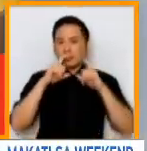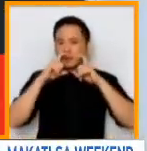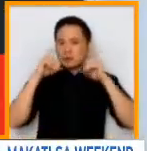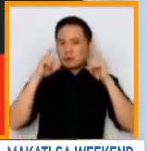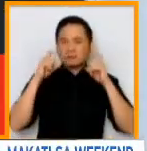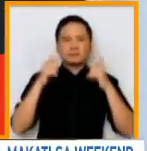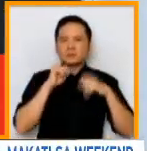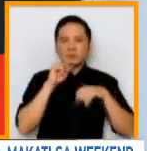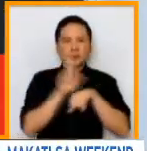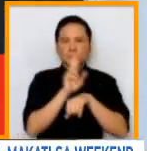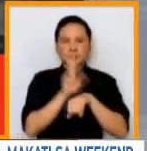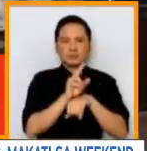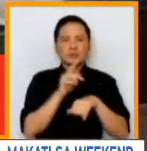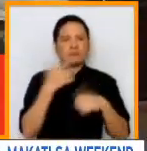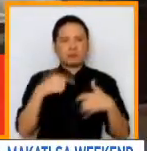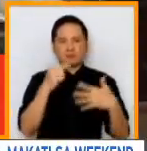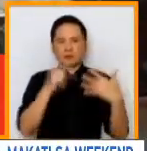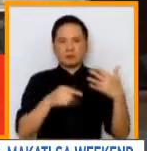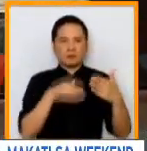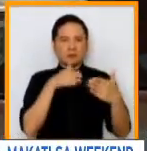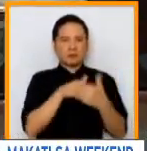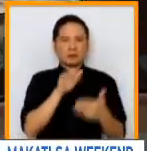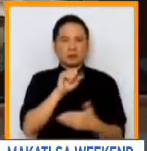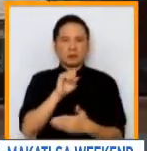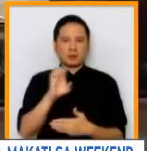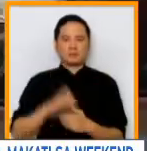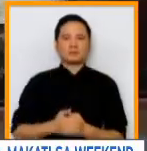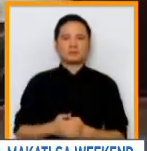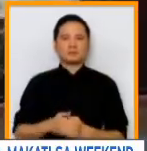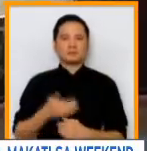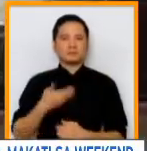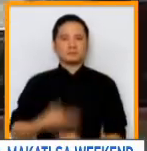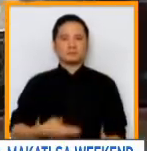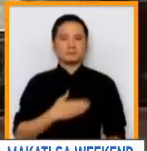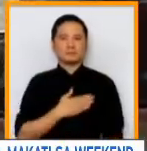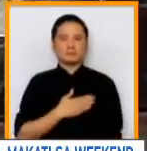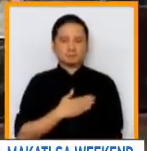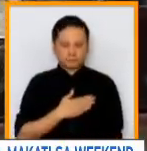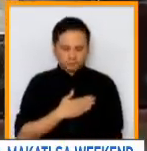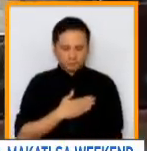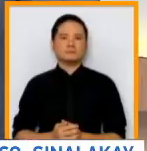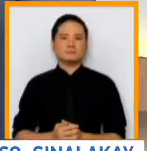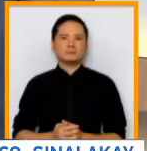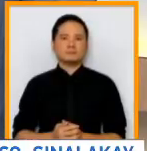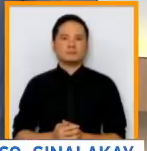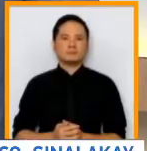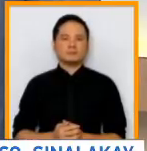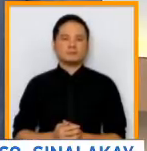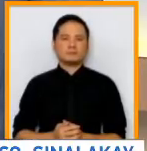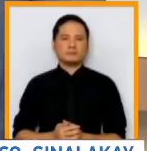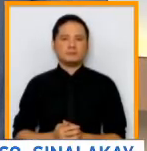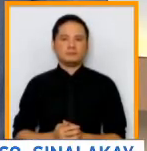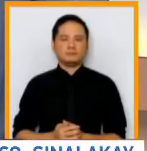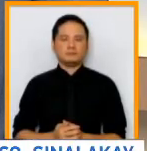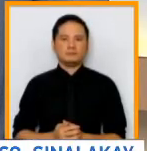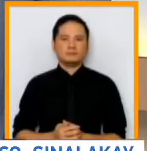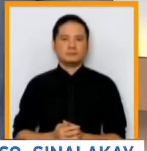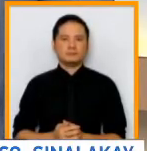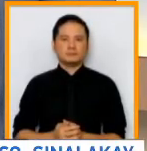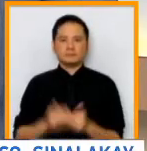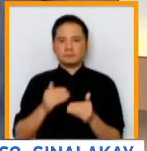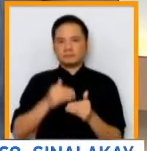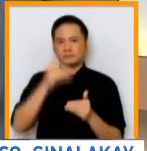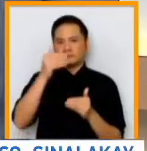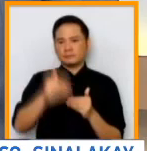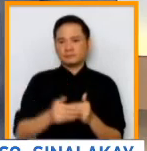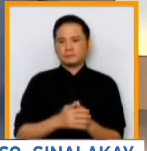lungsod. Iyan ang unang balita. Chino Gaston, buong puso para sa Pilipino. Hindi natuloy ang pag-uwisa na ng ilan pang